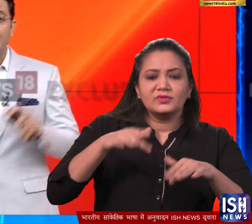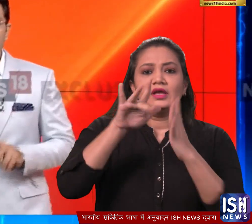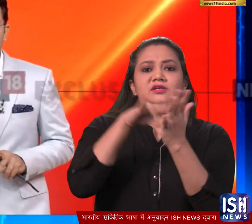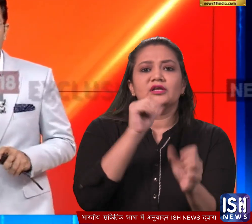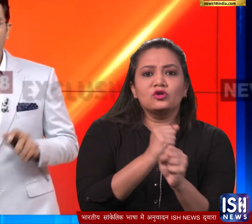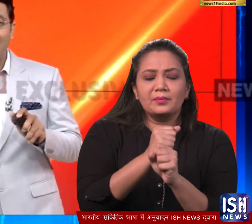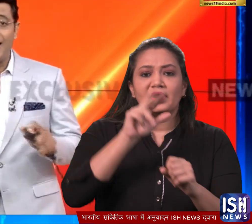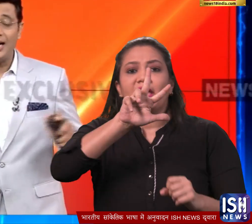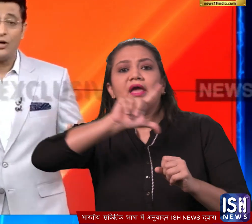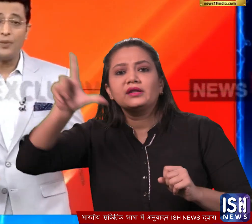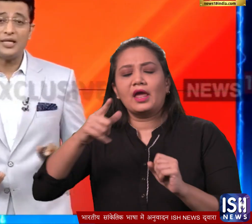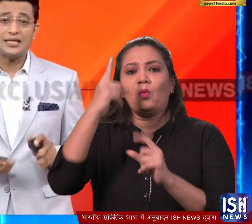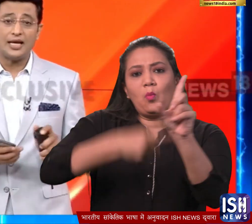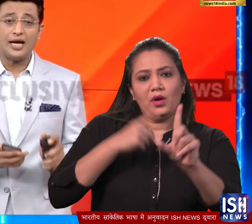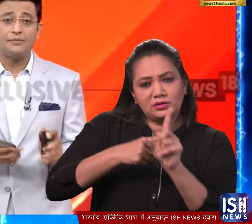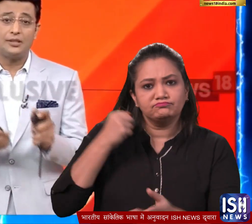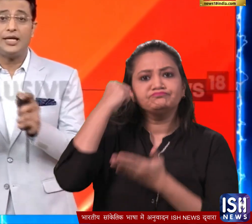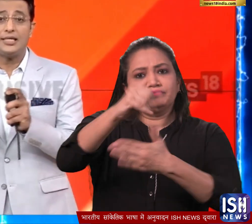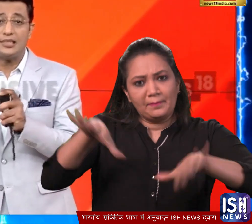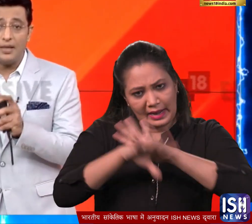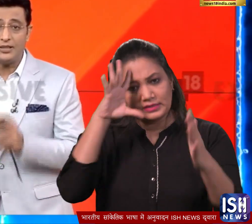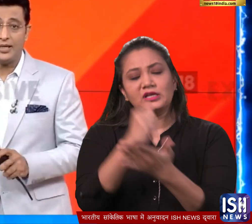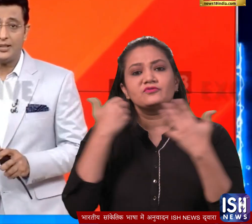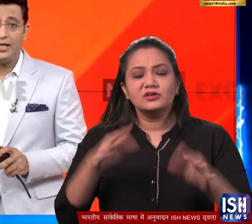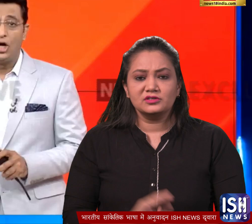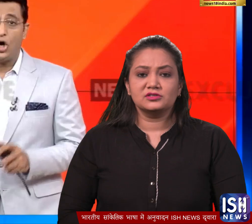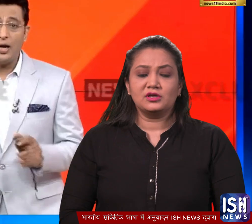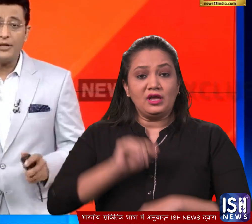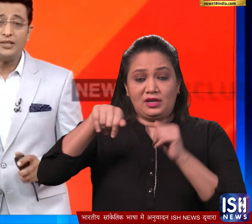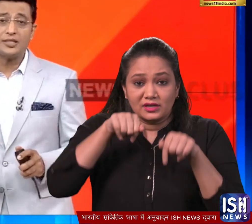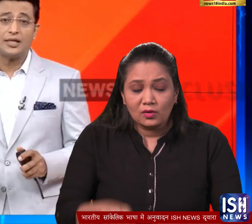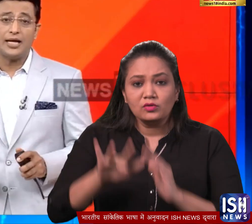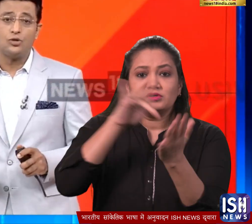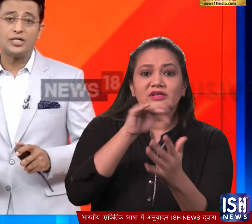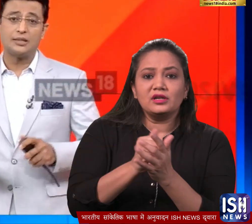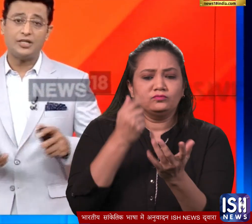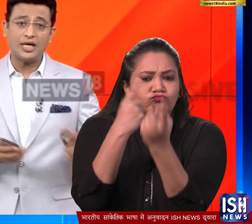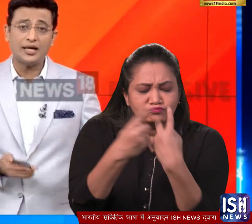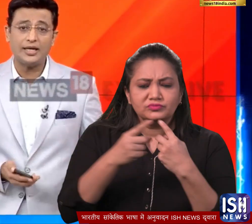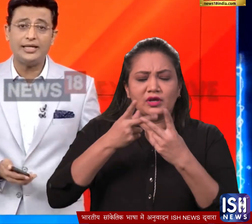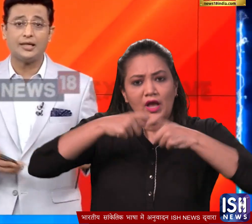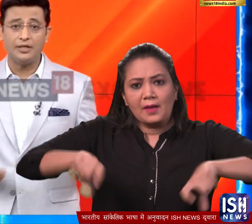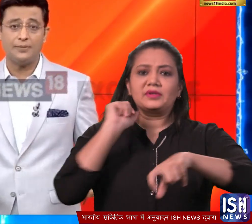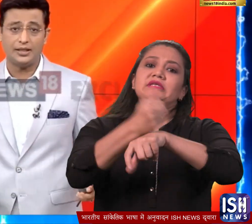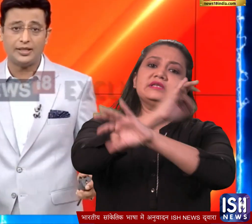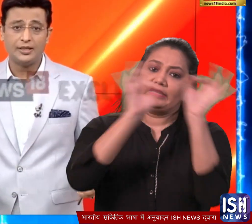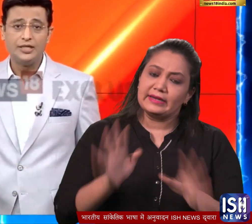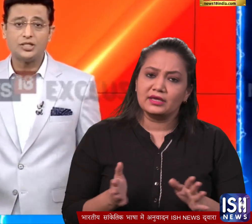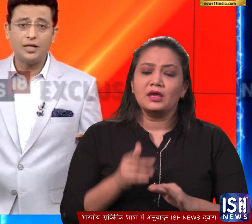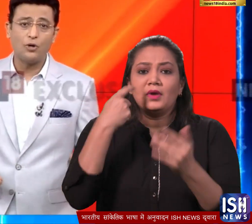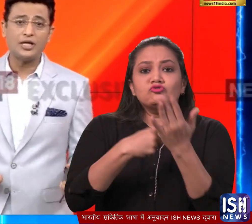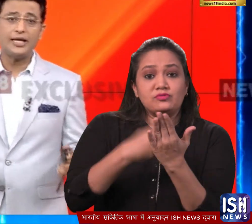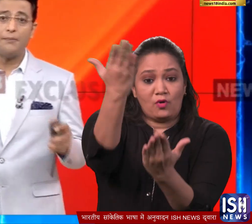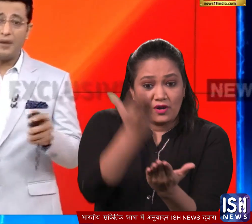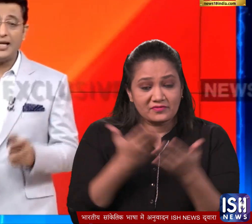लिए केंद्र सरकार ने 8 लाख रुपए की सालाना आमदनी की सीमा भी तय की थी और अब केंद्र सरकार ने उसकी समीक्षा करने के लिए कमेटी बना दी है,